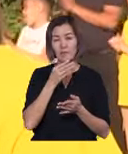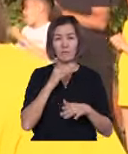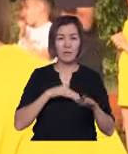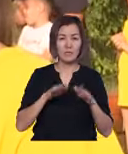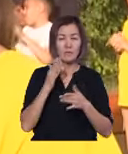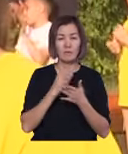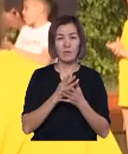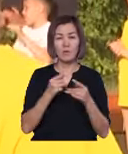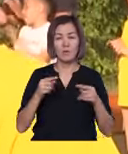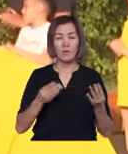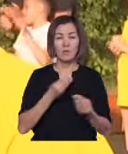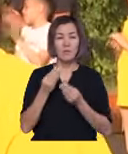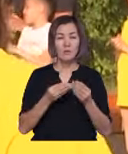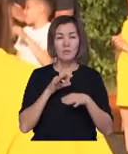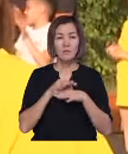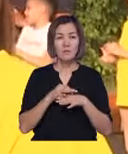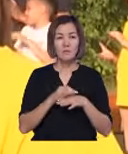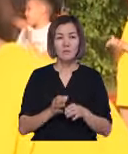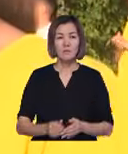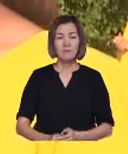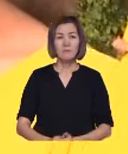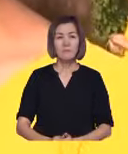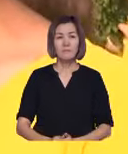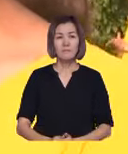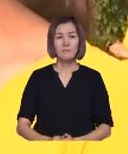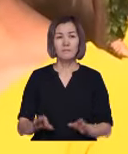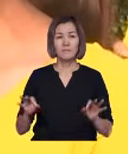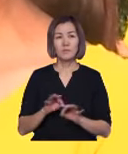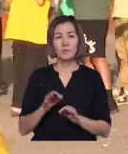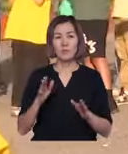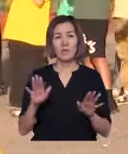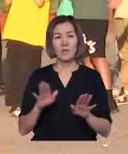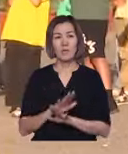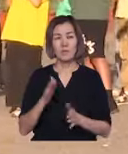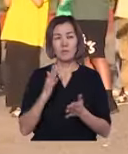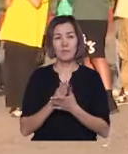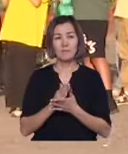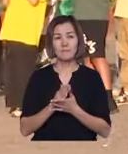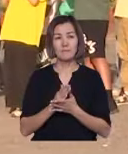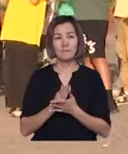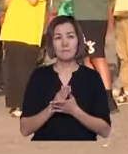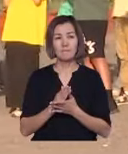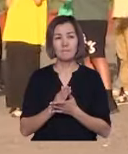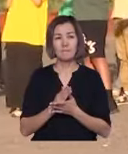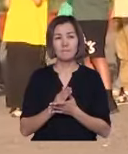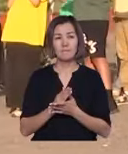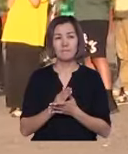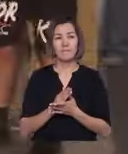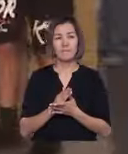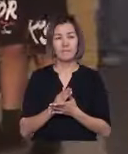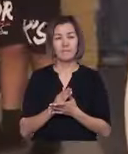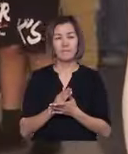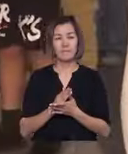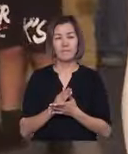түрлі ойындар болады. Кешкі жақын күшті-күшті музыкалар қойылады, әндер айтады. Уақытымыз тиімді өткізіп жатырмыз, спортпен